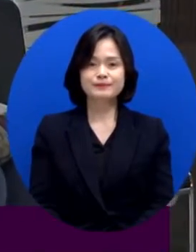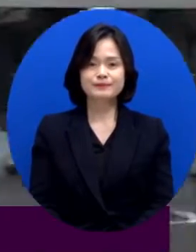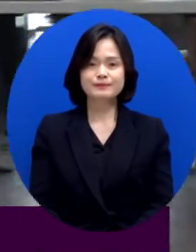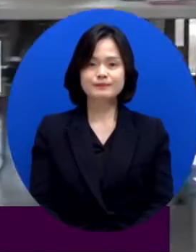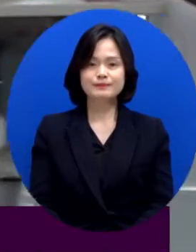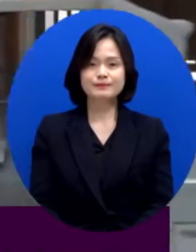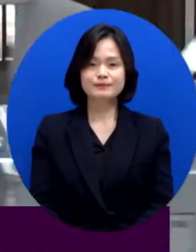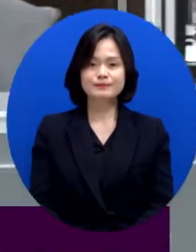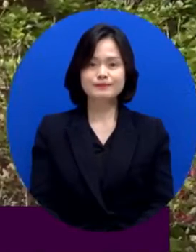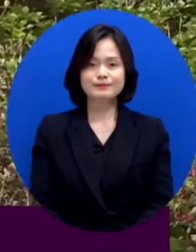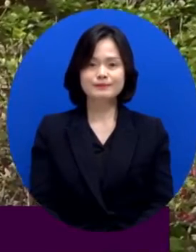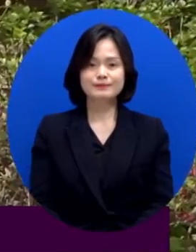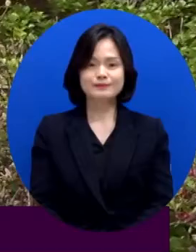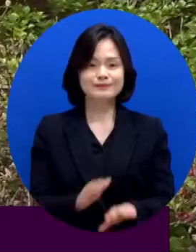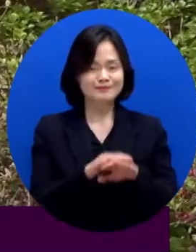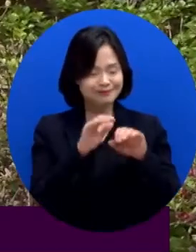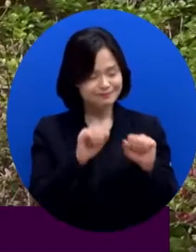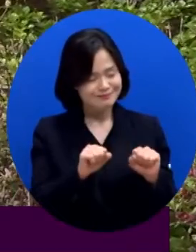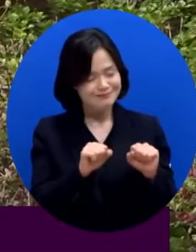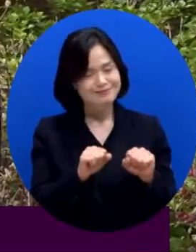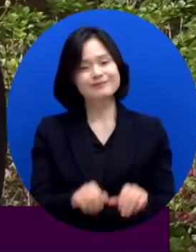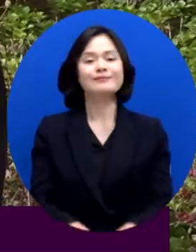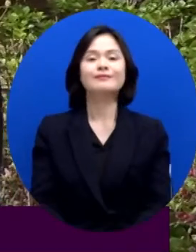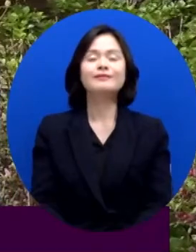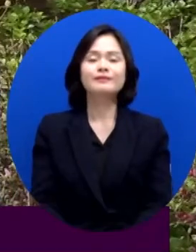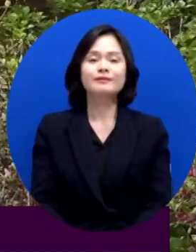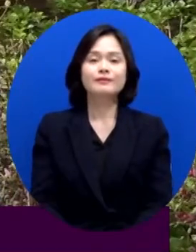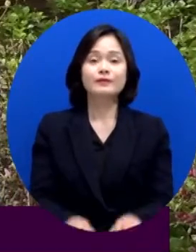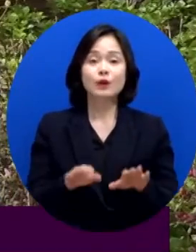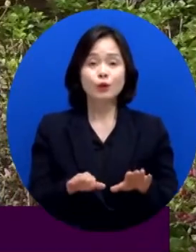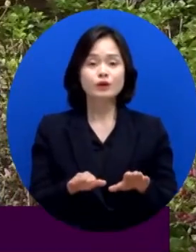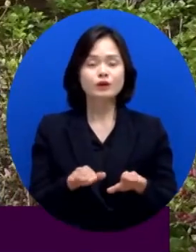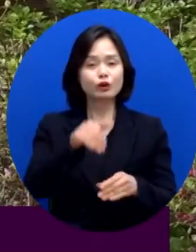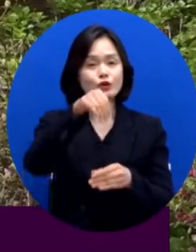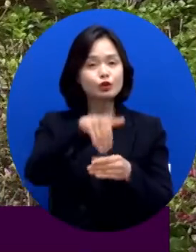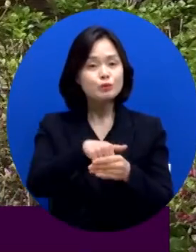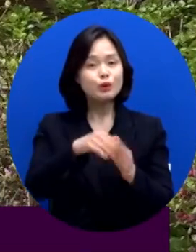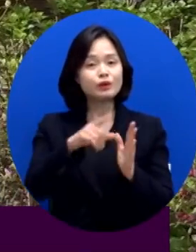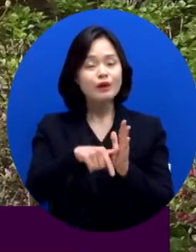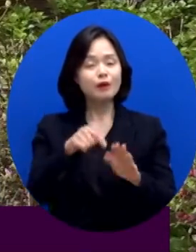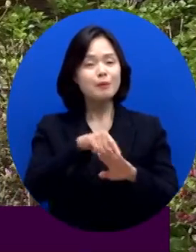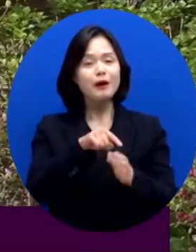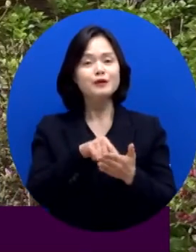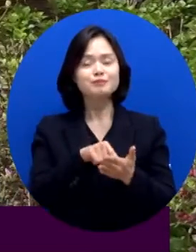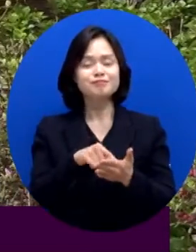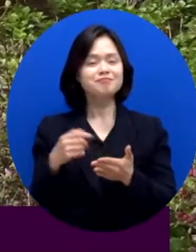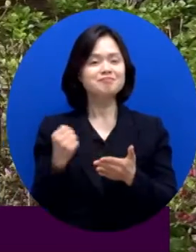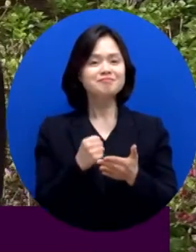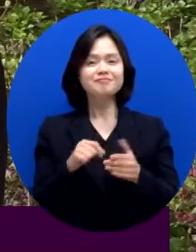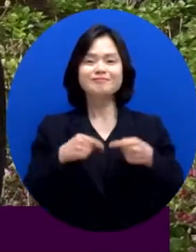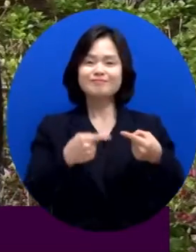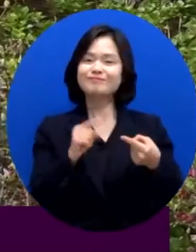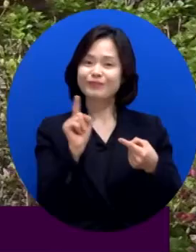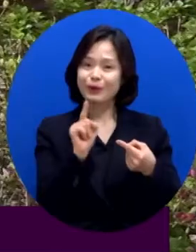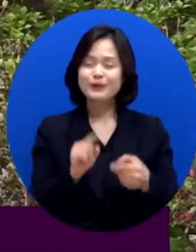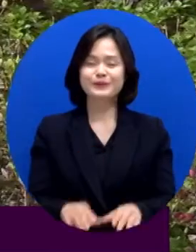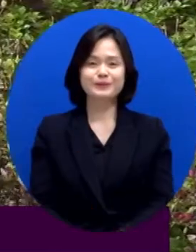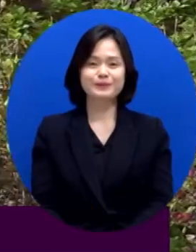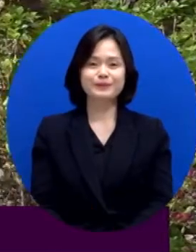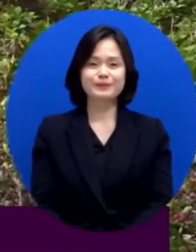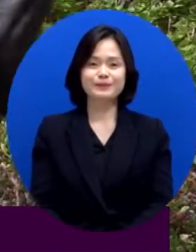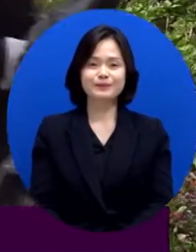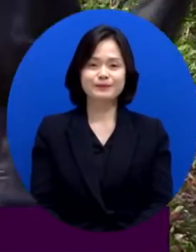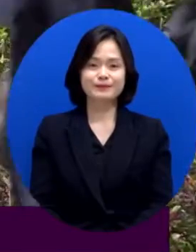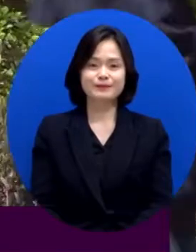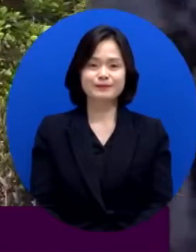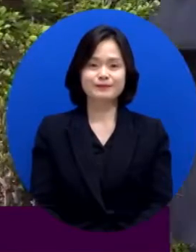예, 목사님 안녕하십니까? 안녕하세요. 오늘 어떤 마음으로 투표를 하셨는지 궁금한데요. 예,